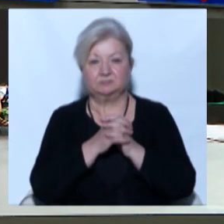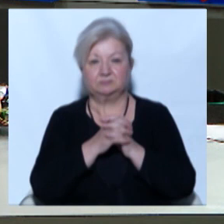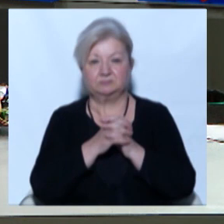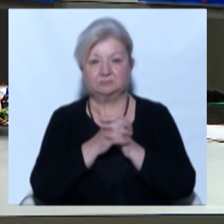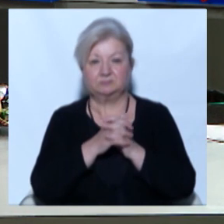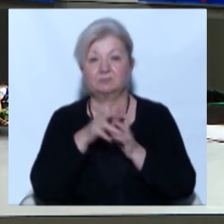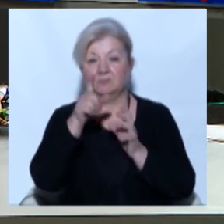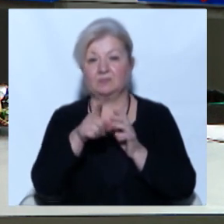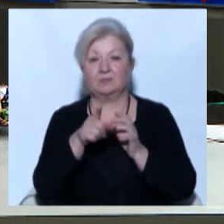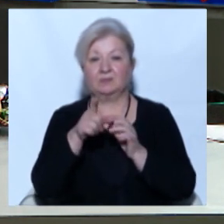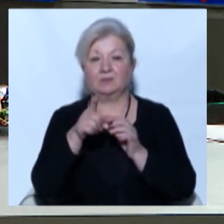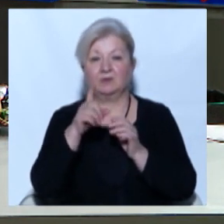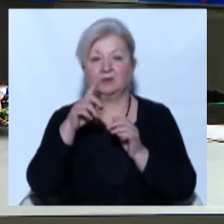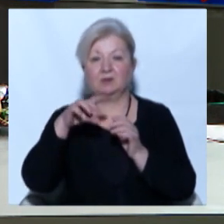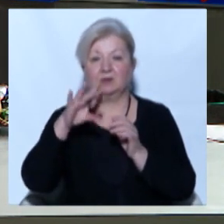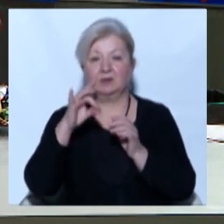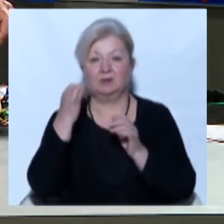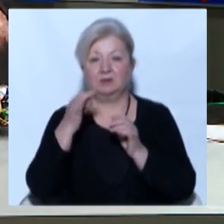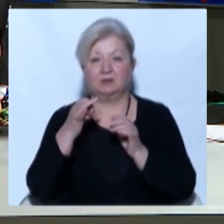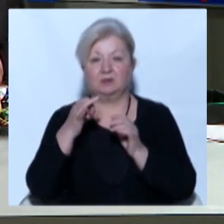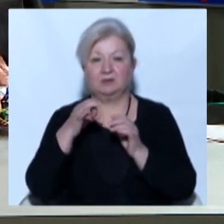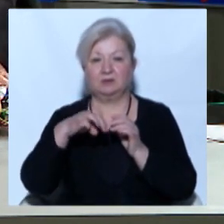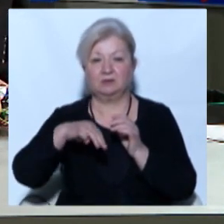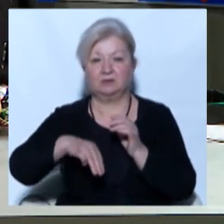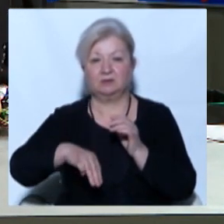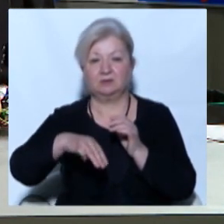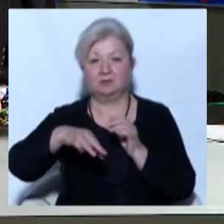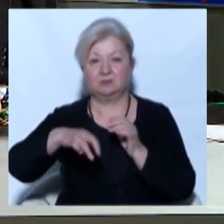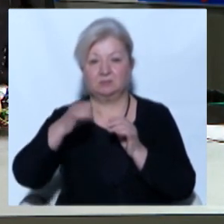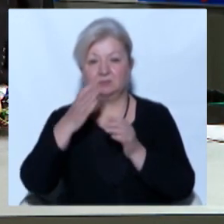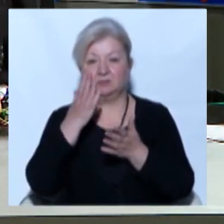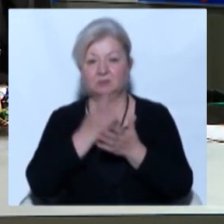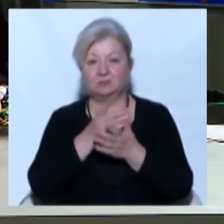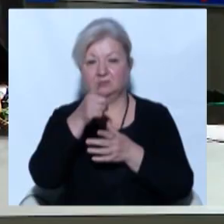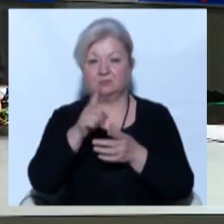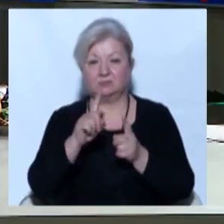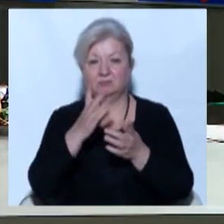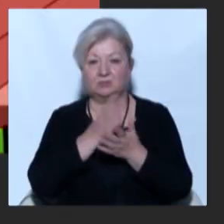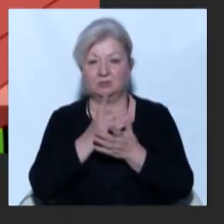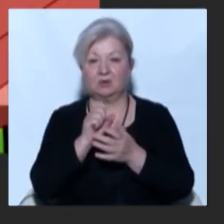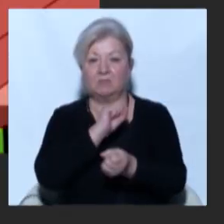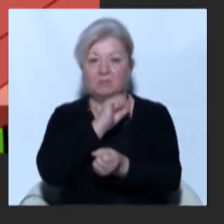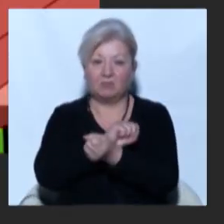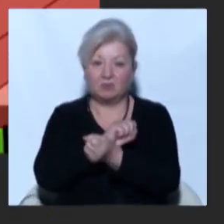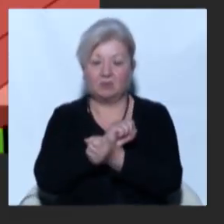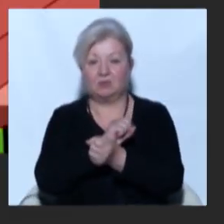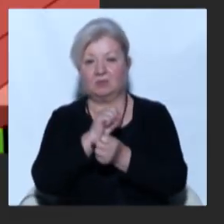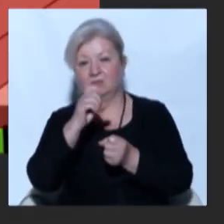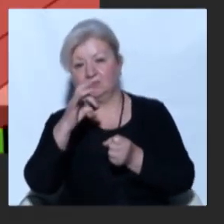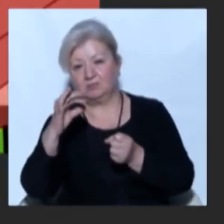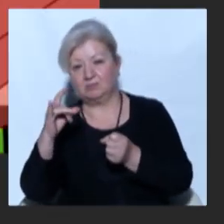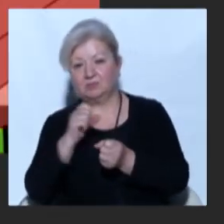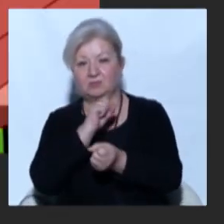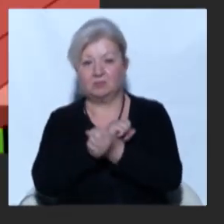წარმოადგენს პაუზის და ბგერის პერიოდულ მონაცვლეობას. მოცემულ შემთხვევაში აი ეს